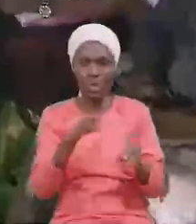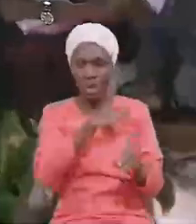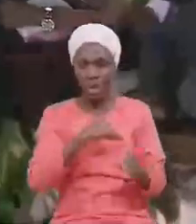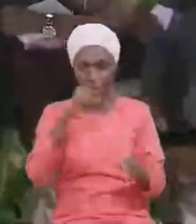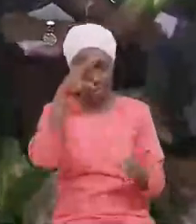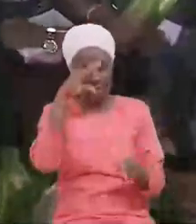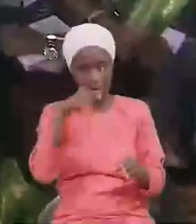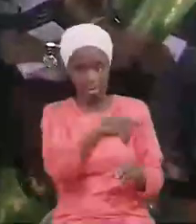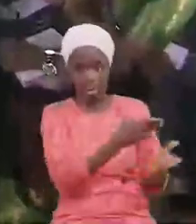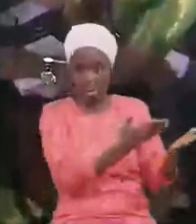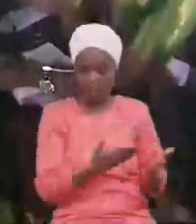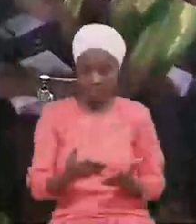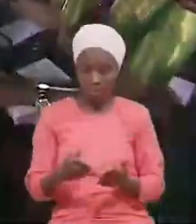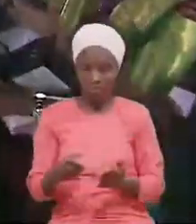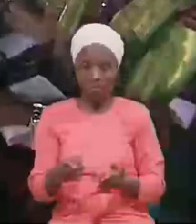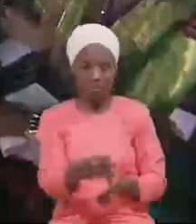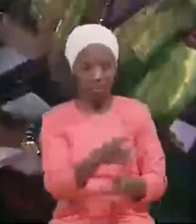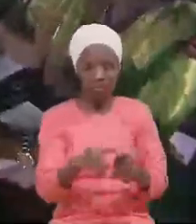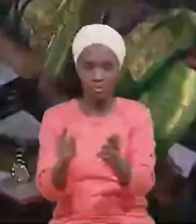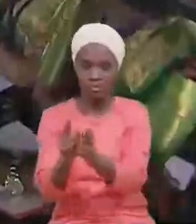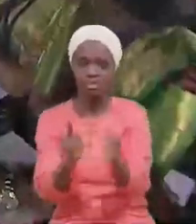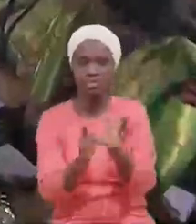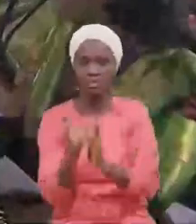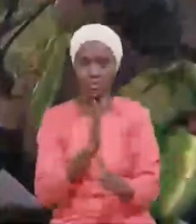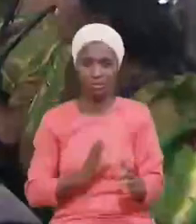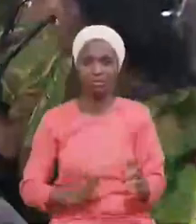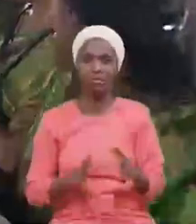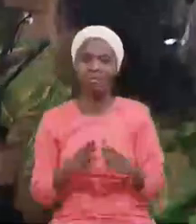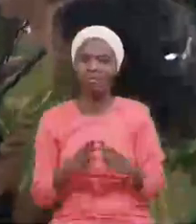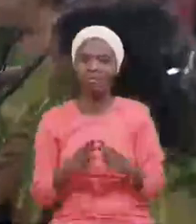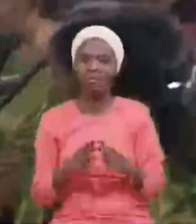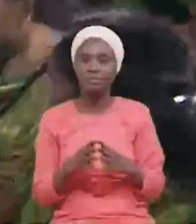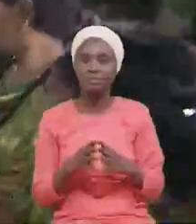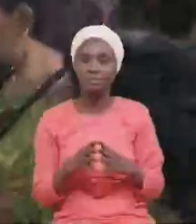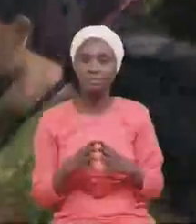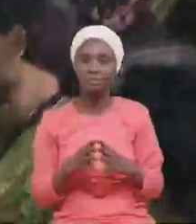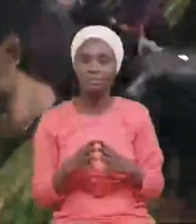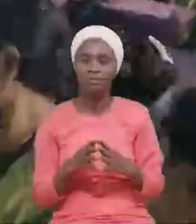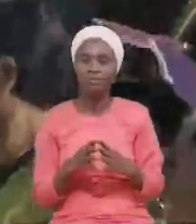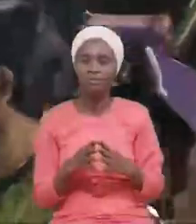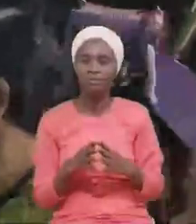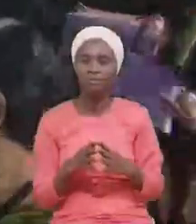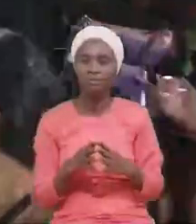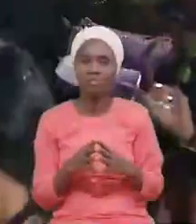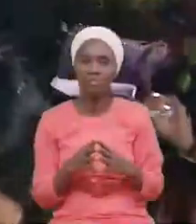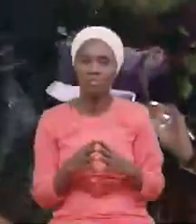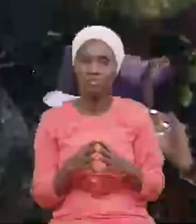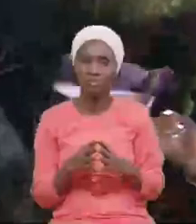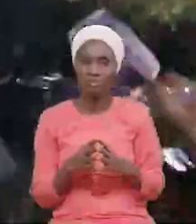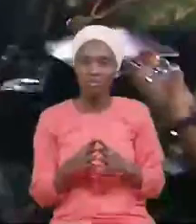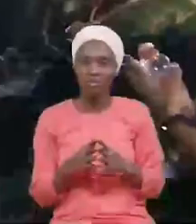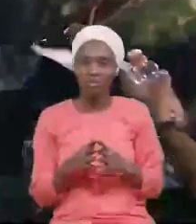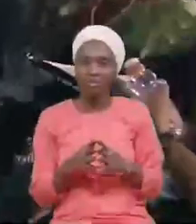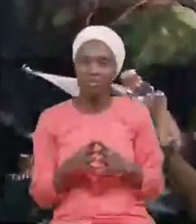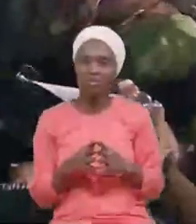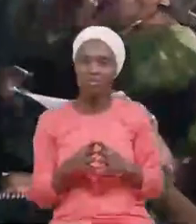Ils ont fait ce qu'une personne raisonnable qui cherche la guérison doit faire. Et ils ont amené ces malades à Jésus.